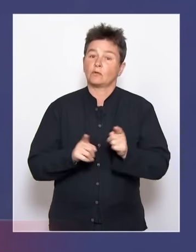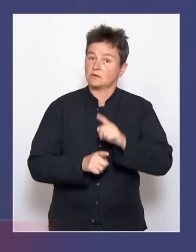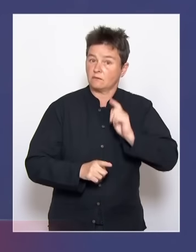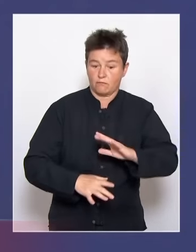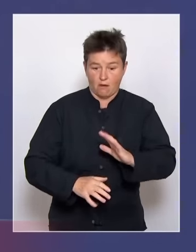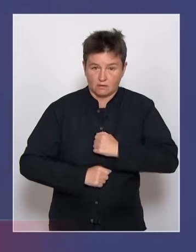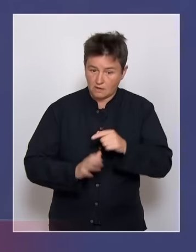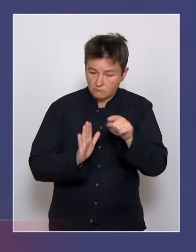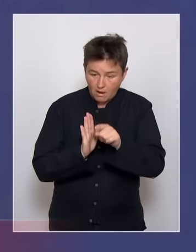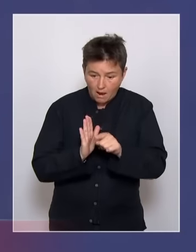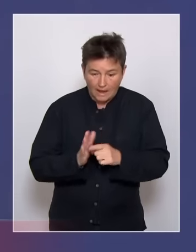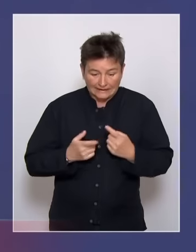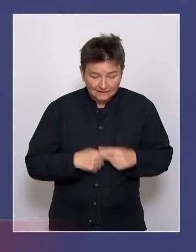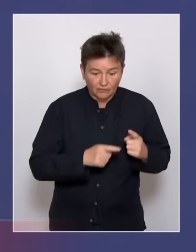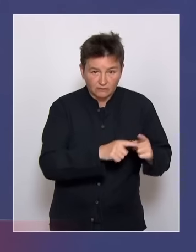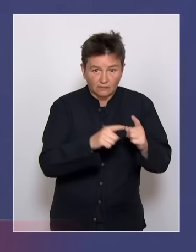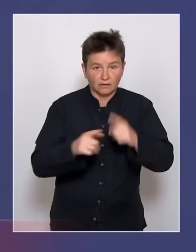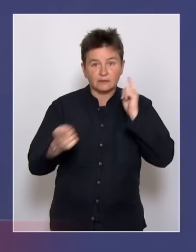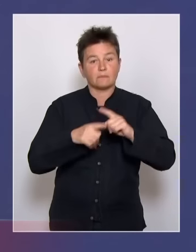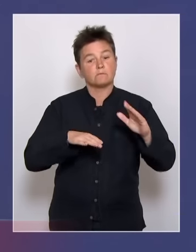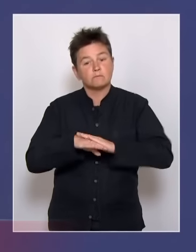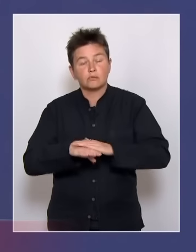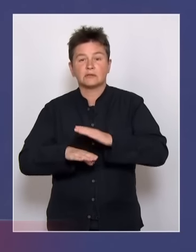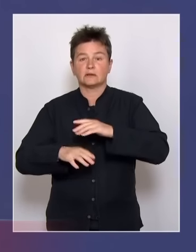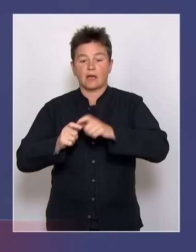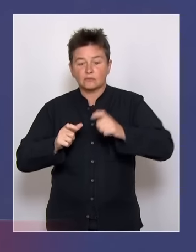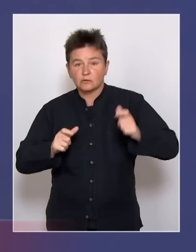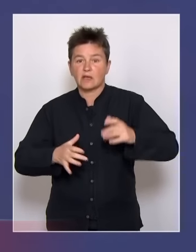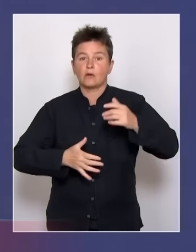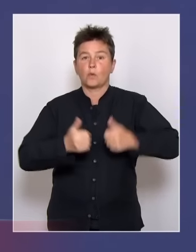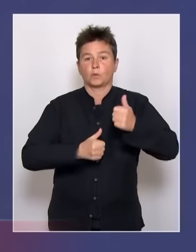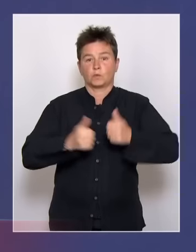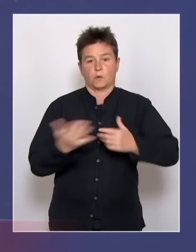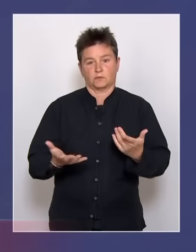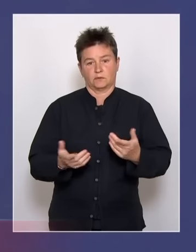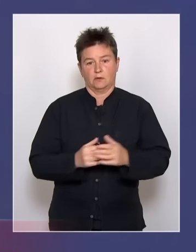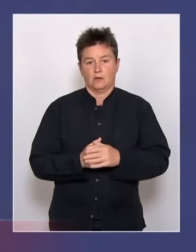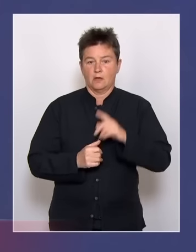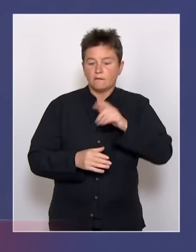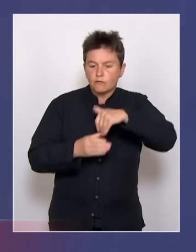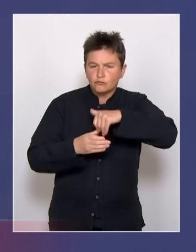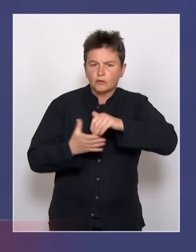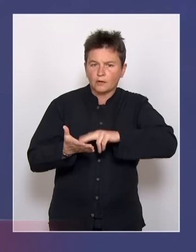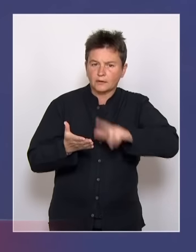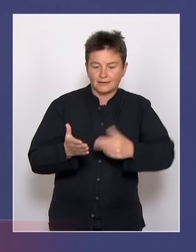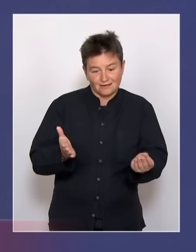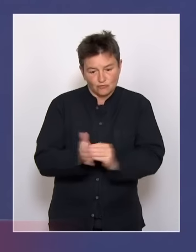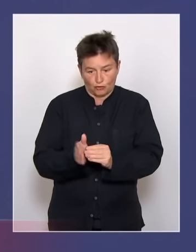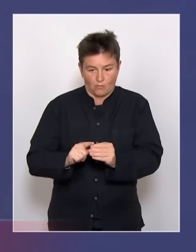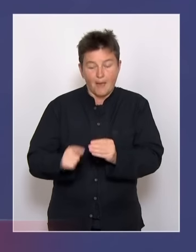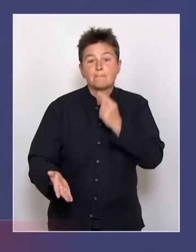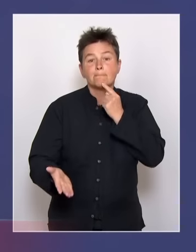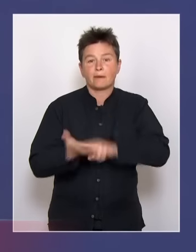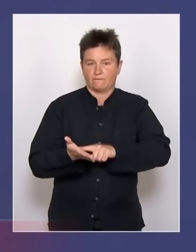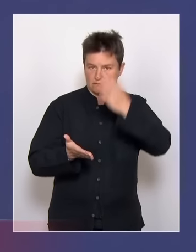des règles différentes pour la politique industrielle et la politique de concurrence. Nous devons insérer dans nos traités la préférence européenne dans les secteurs